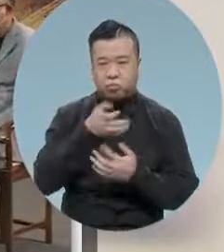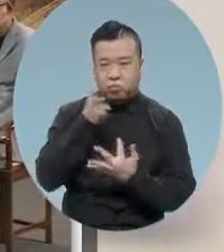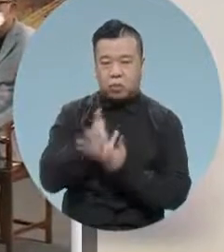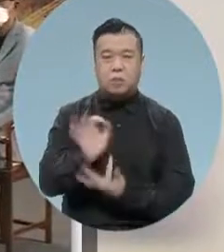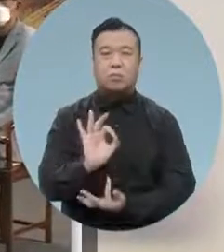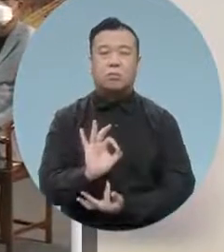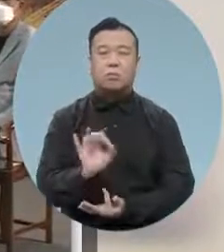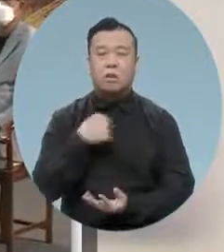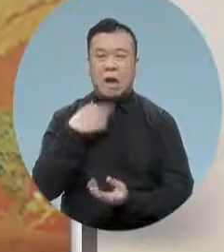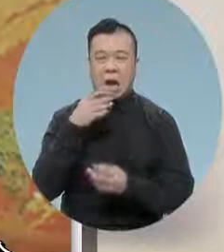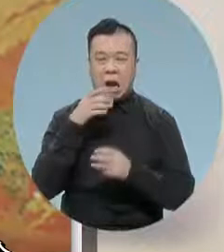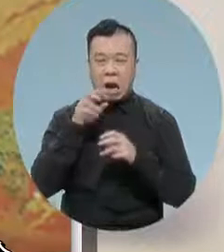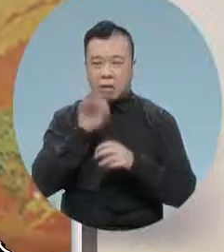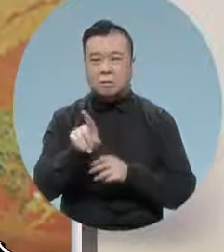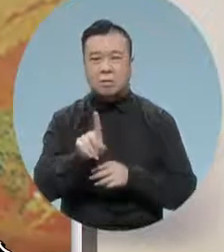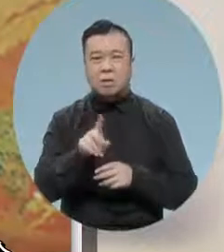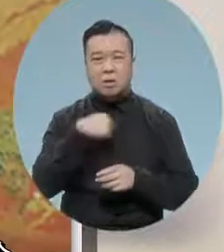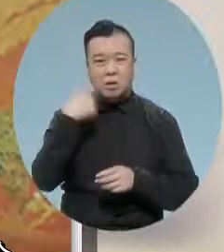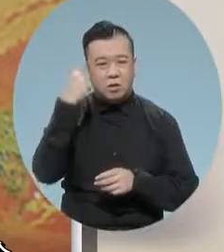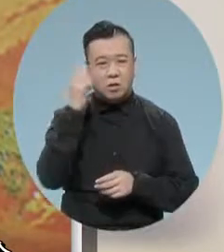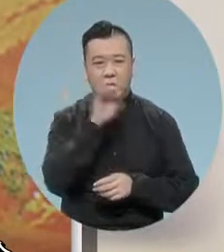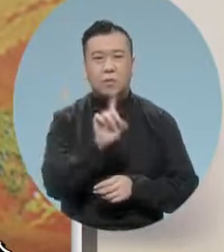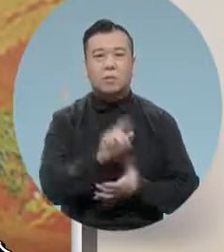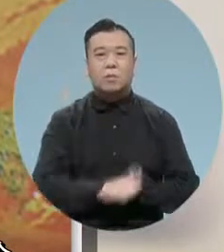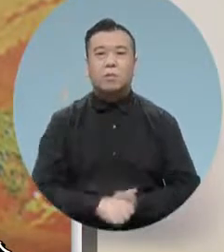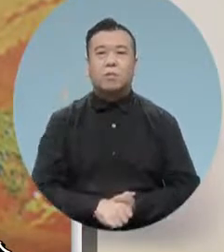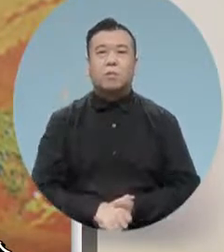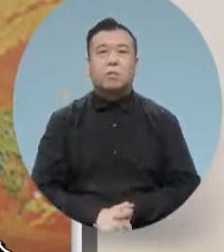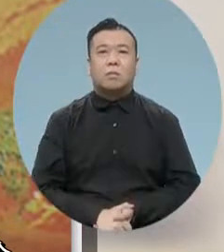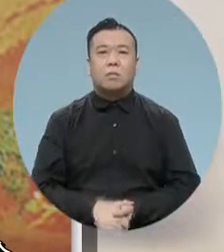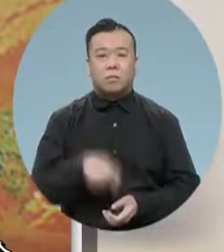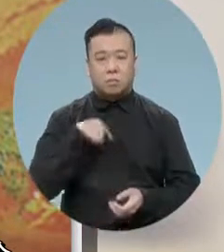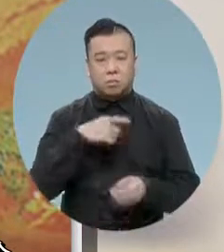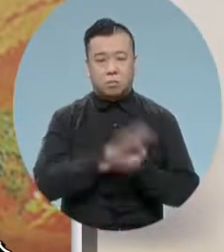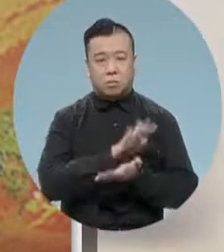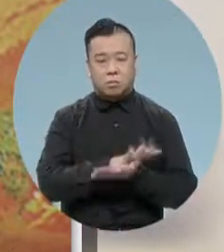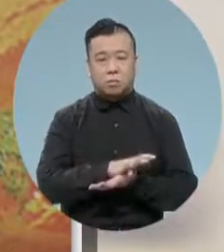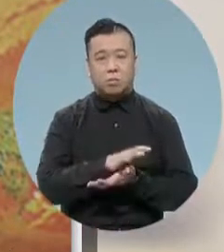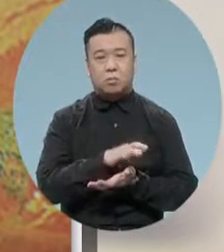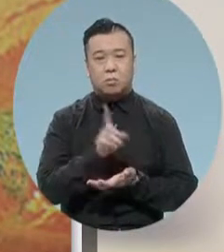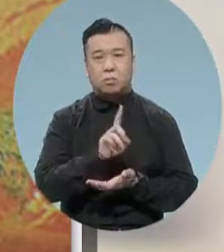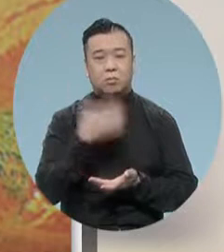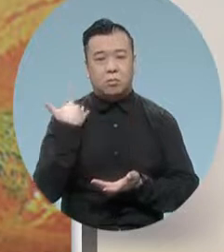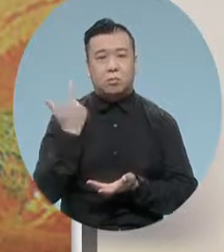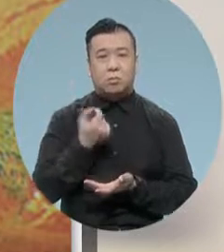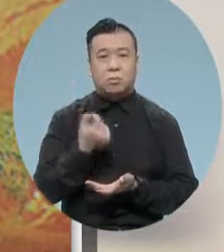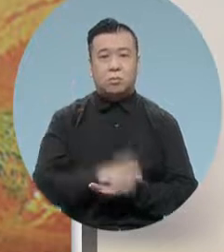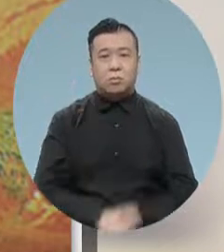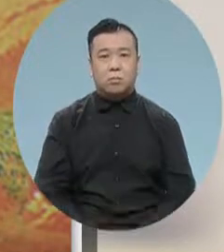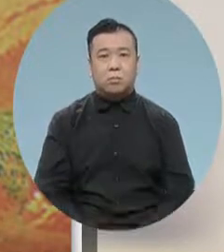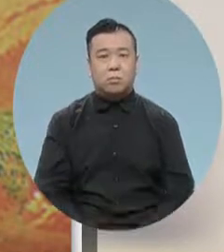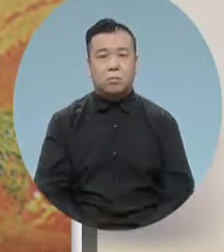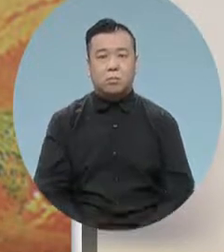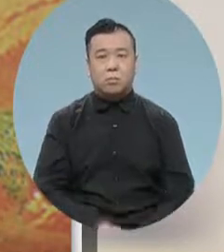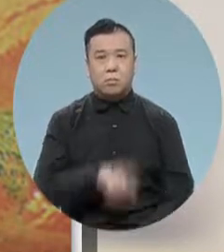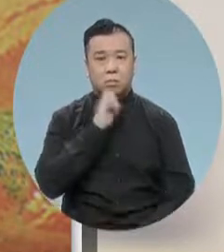做這個政策或者去 comment， 但我只是想帶出一件事，就是我有個經驗，就是我其實最近就